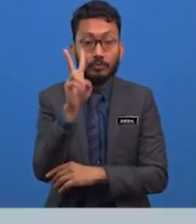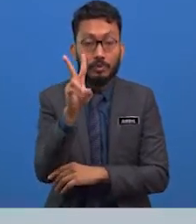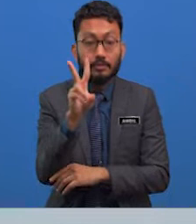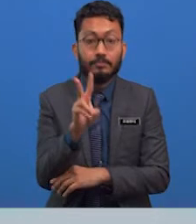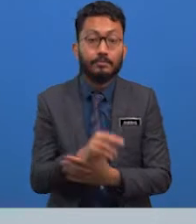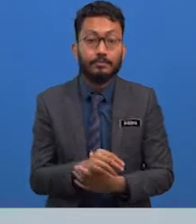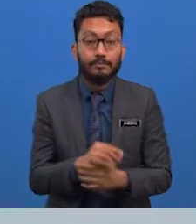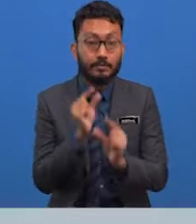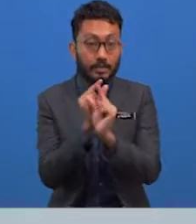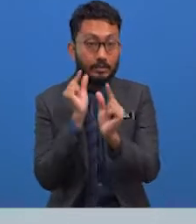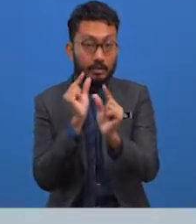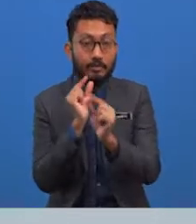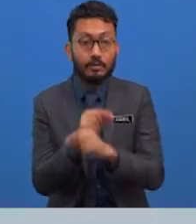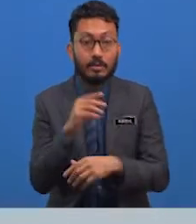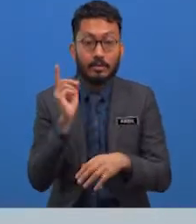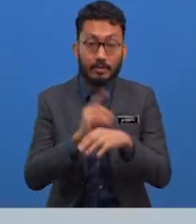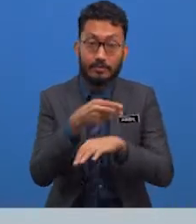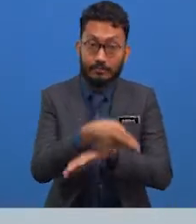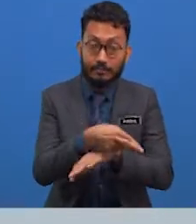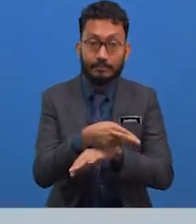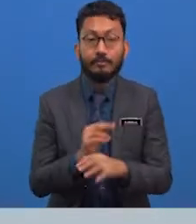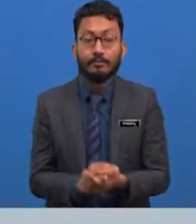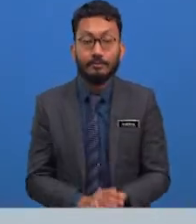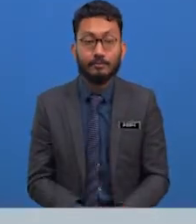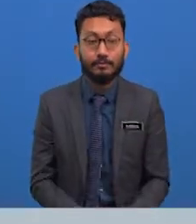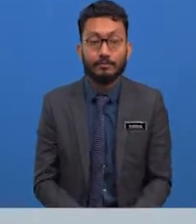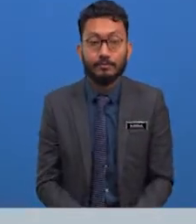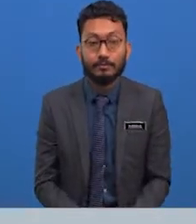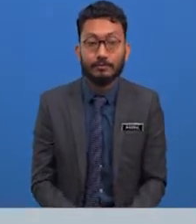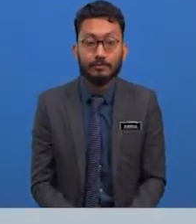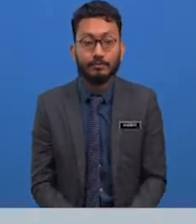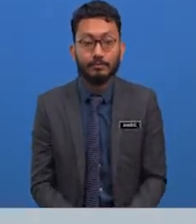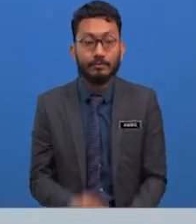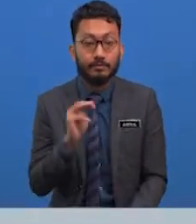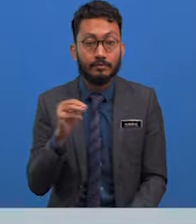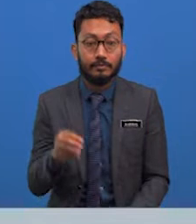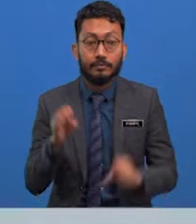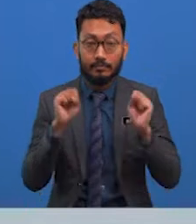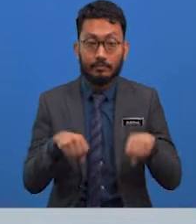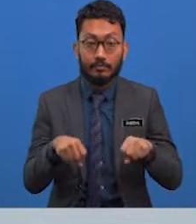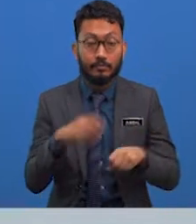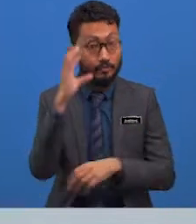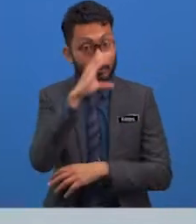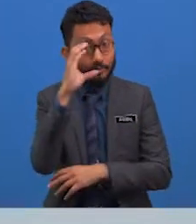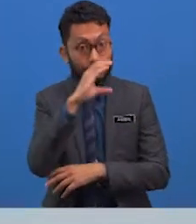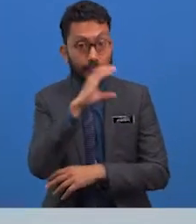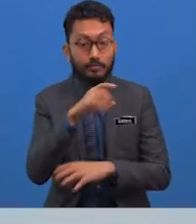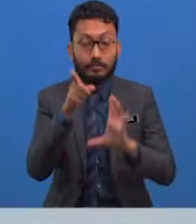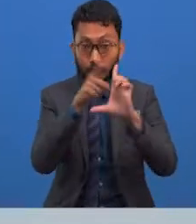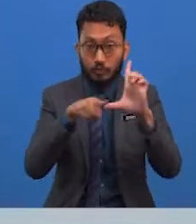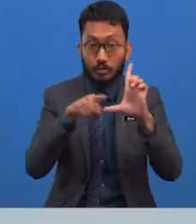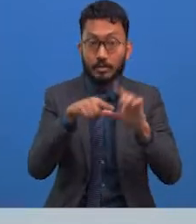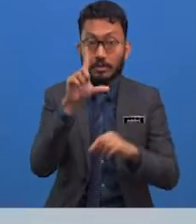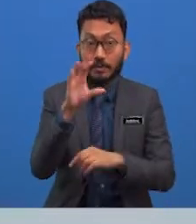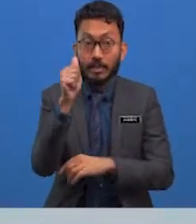dua garis rentas lintang AB dan CD pada pintu ini. Murid-murid perlu mencari nilai sudut